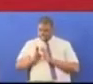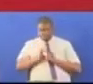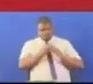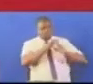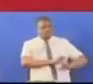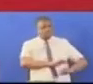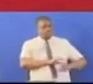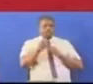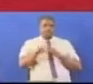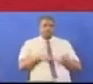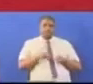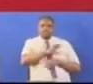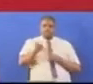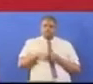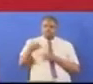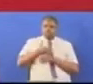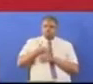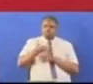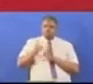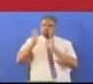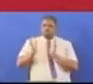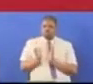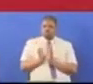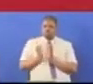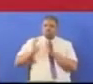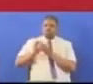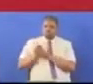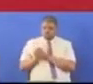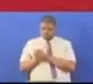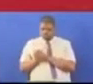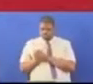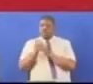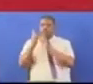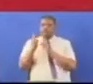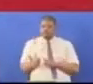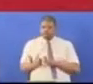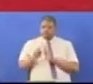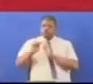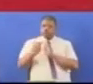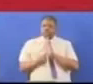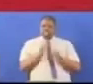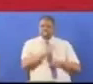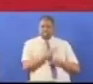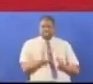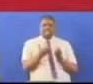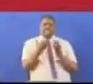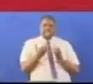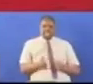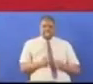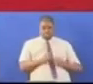kuridhia mikataba yote inayohusu Jamhuri ya Muungano na ambayo kwa masharti yake inahitaji